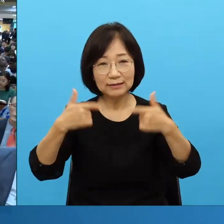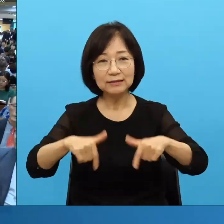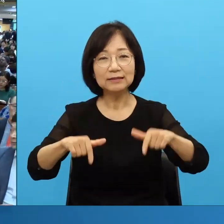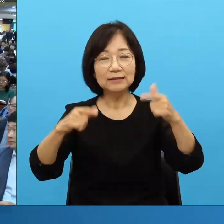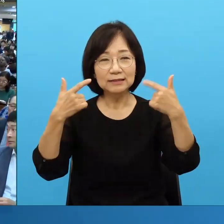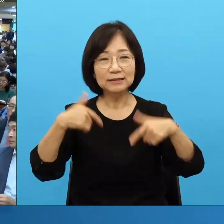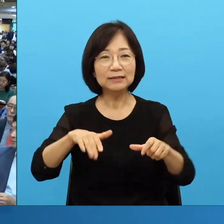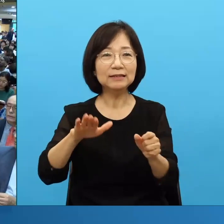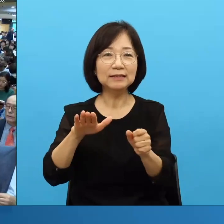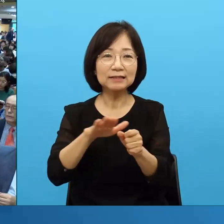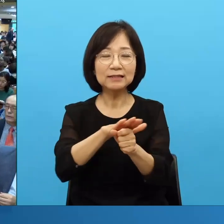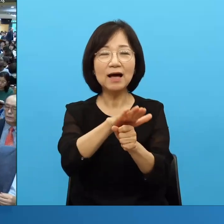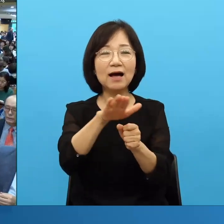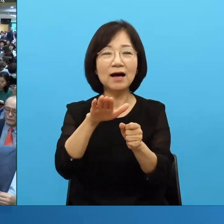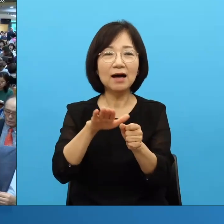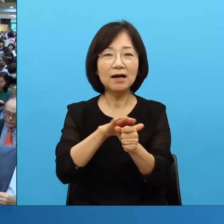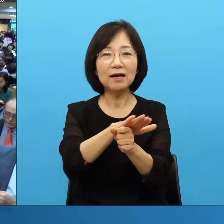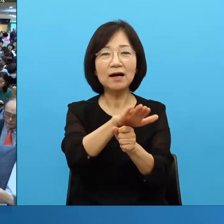교회를 늘